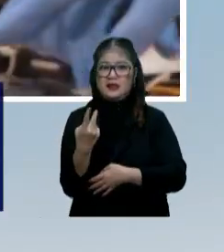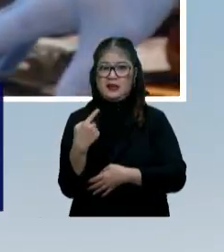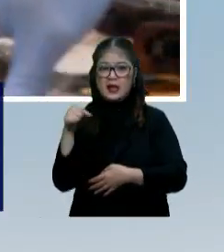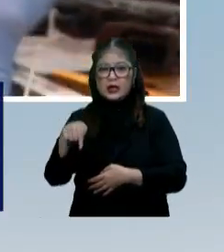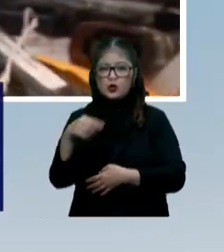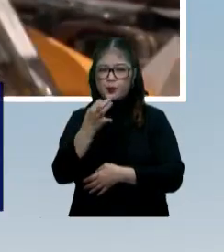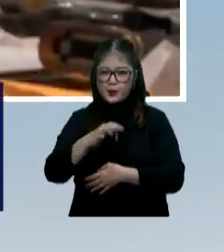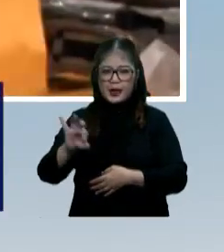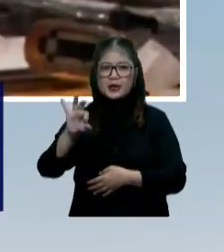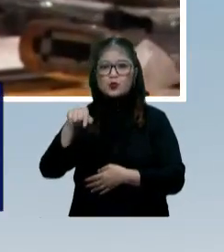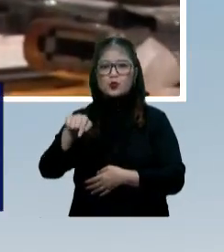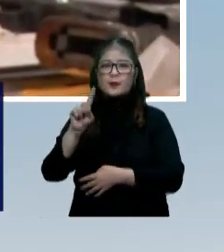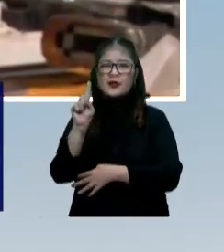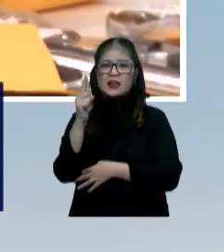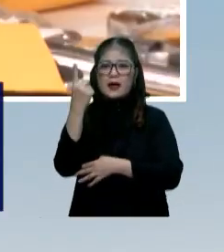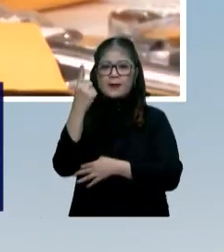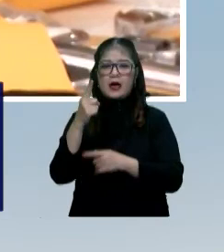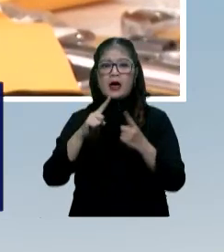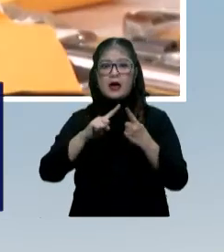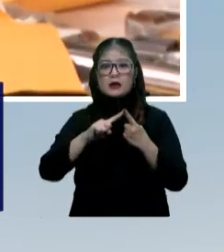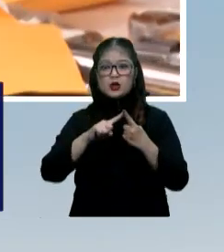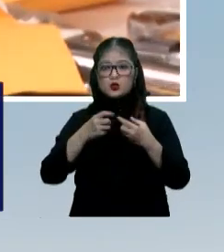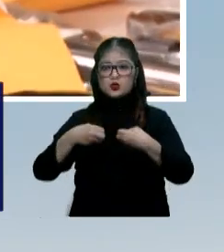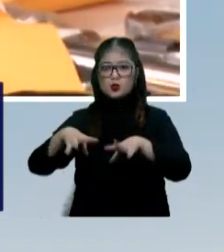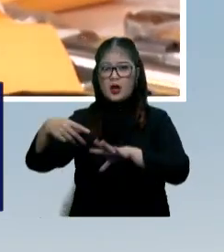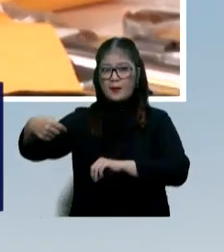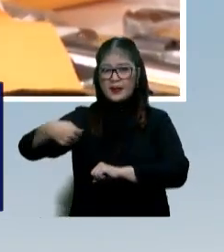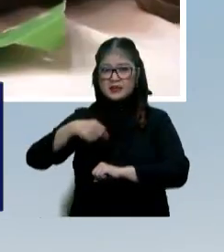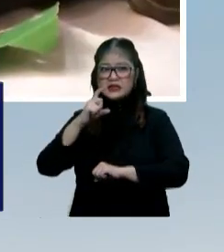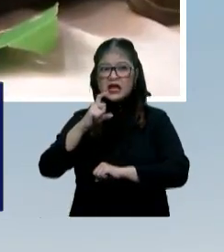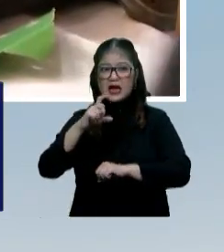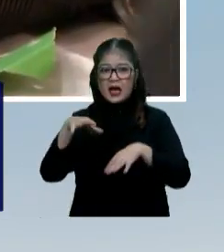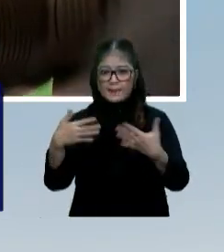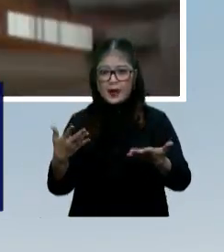yang pertama Berarti sekarang sudah melalui platform